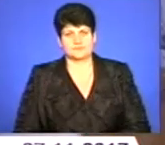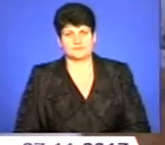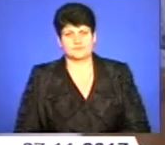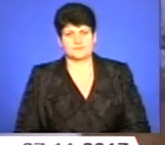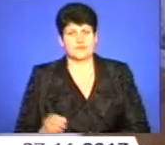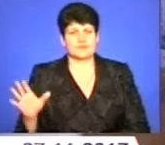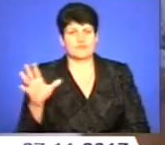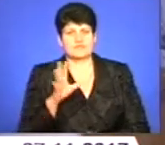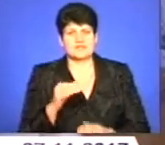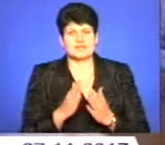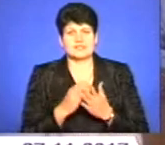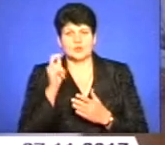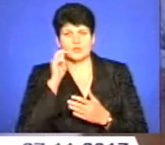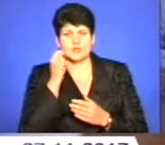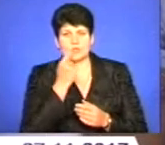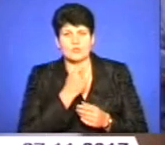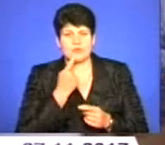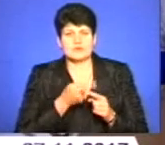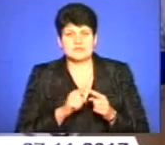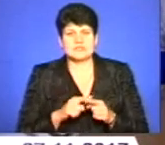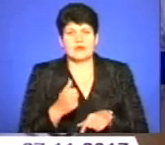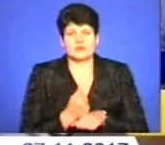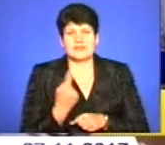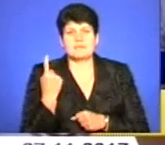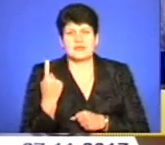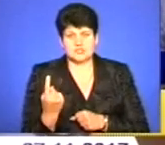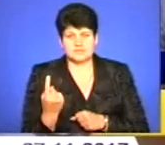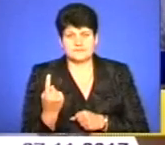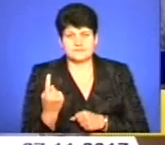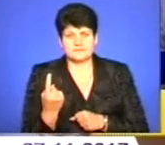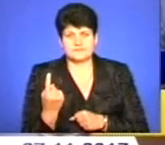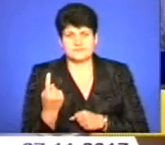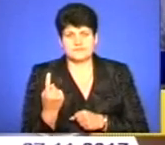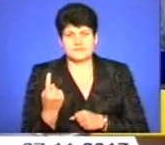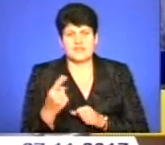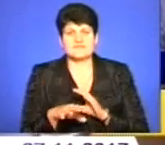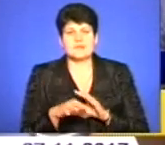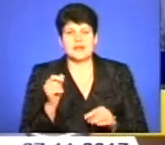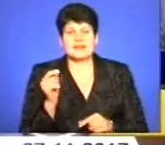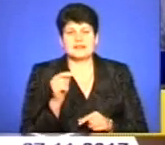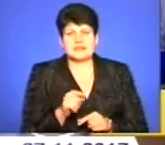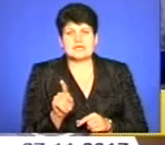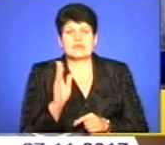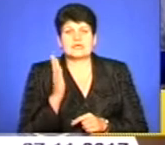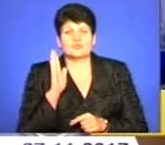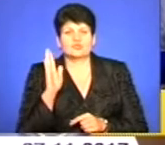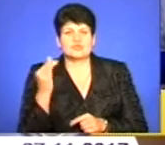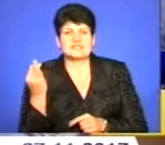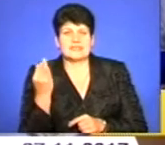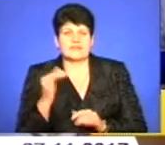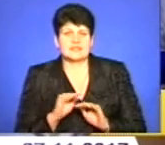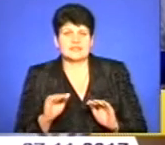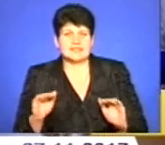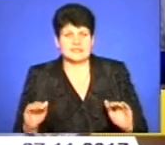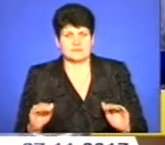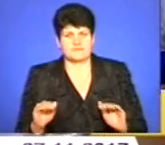Всі книжки україномовні, це основне і перше. Вибирали ті, які, на нашу думку, будуть цікаві дітям. Це якісь